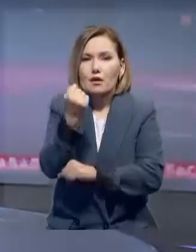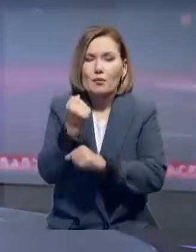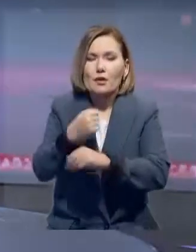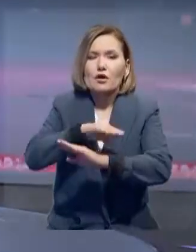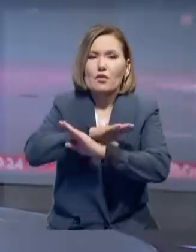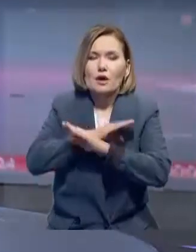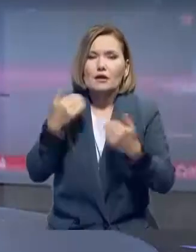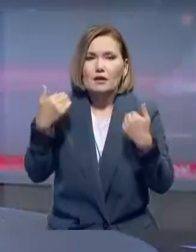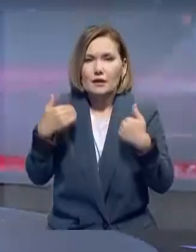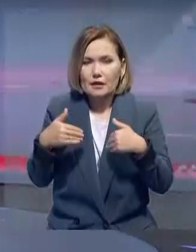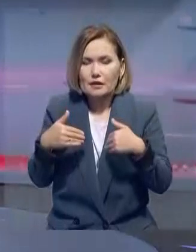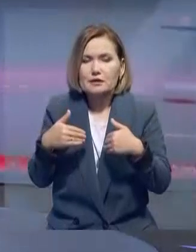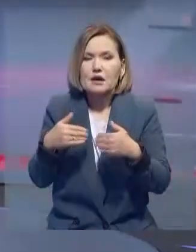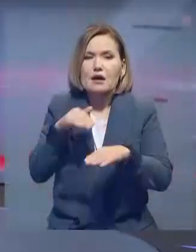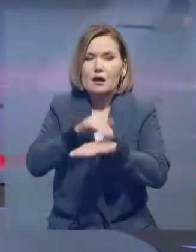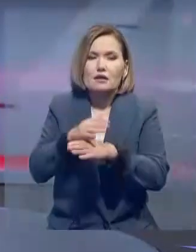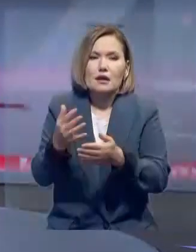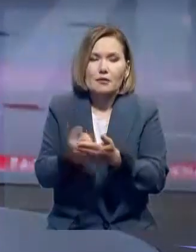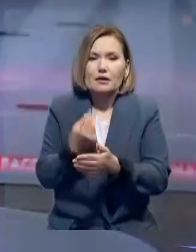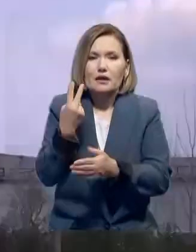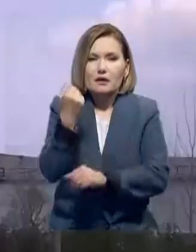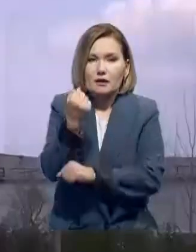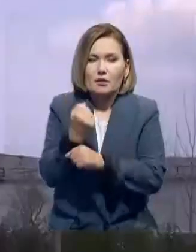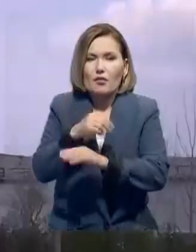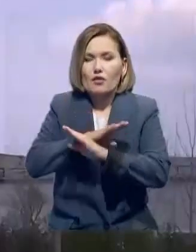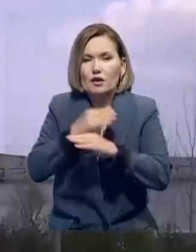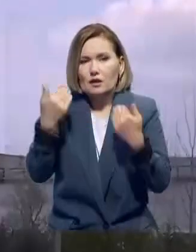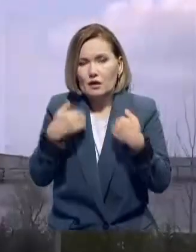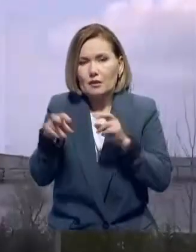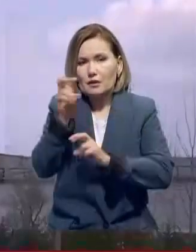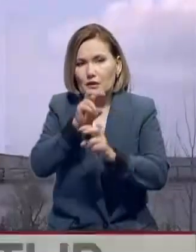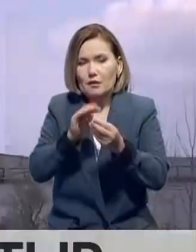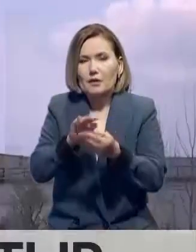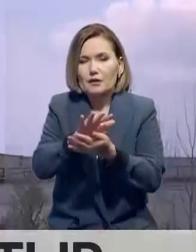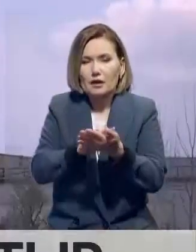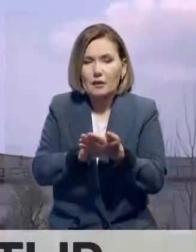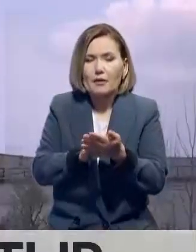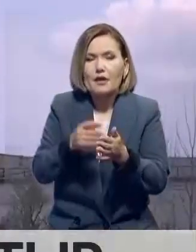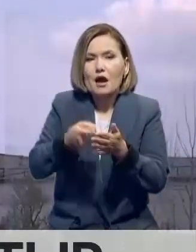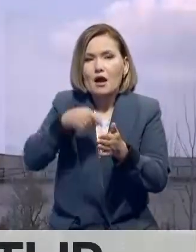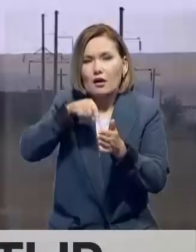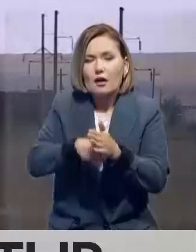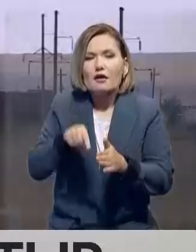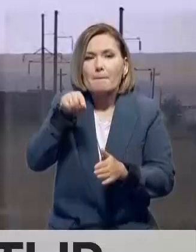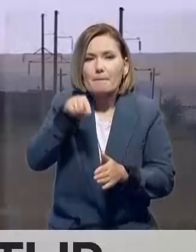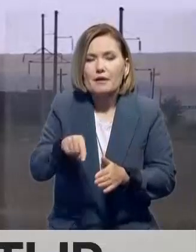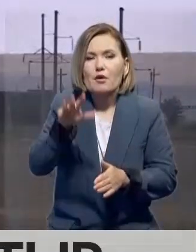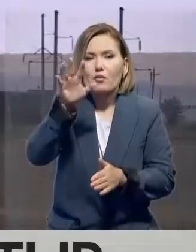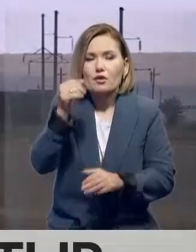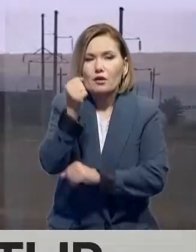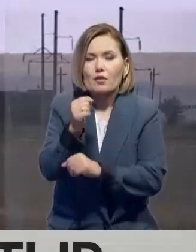Екі кенші әлі іздестіріліп жатыр. Апат болған шахтада 1500-ден астам кенші жұмыс істеп келген. Өрт